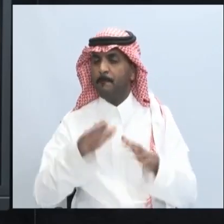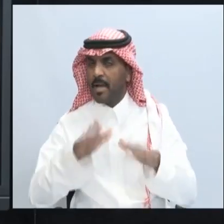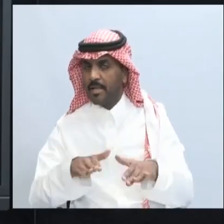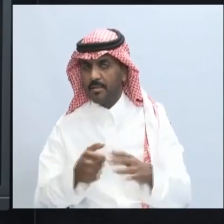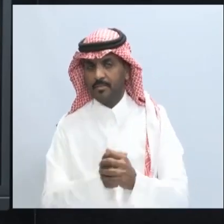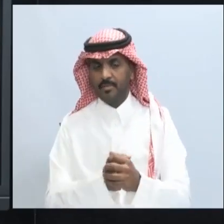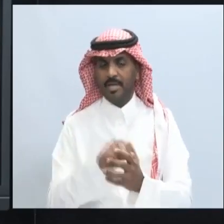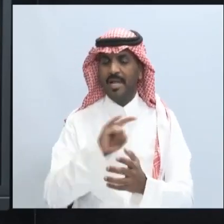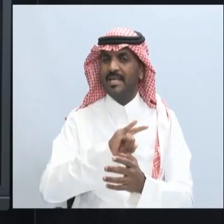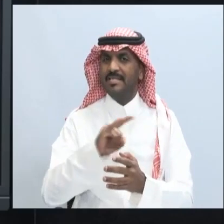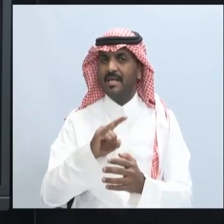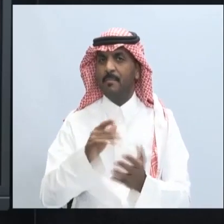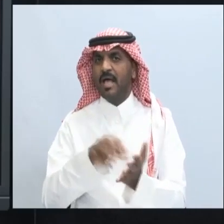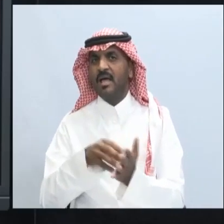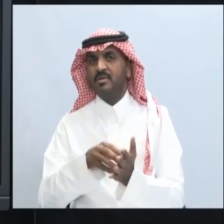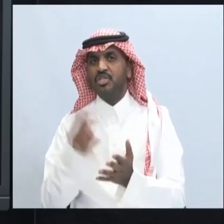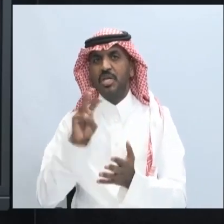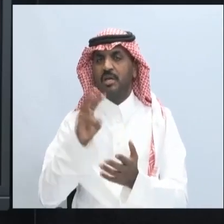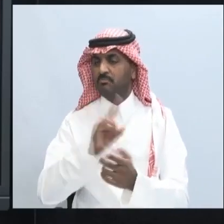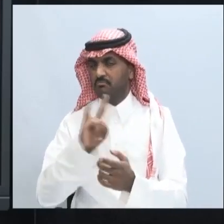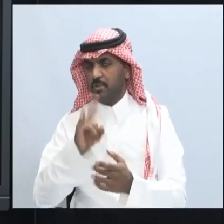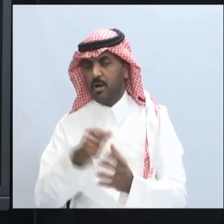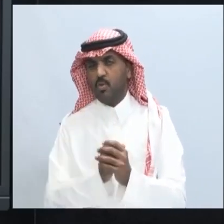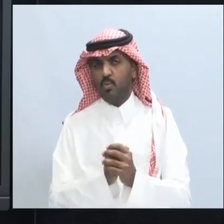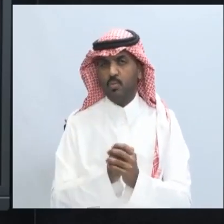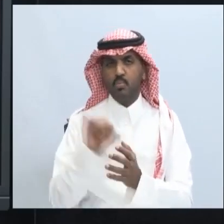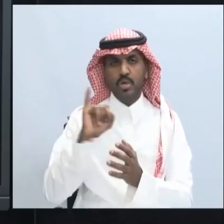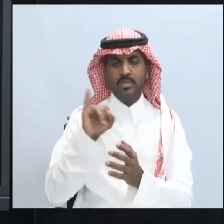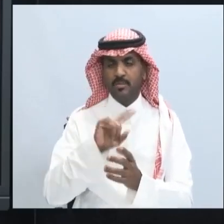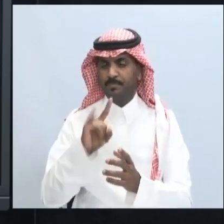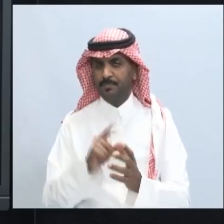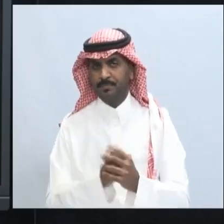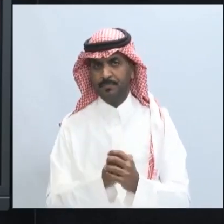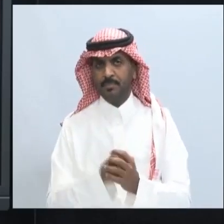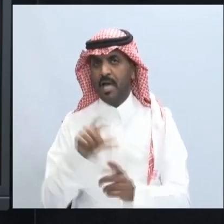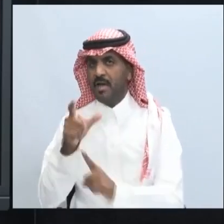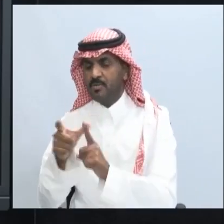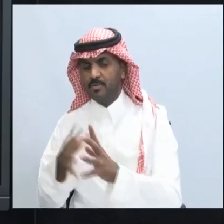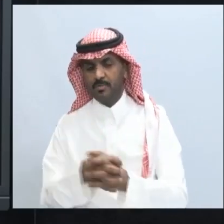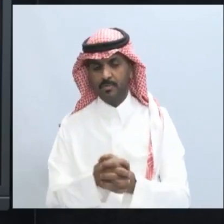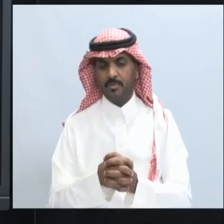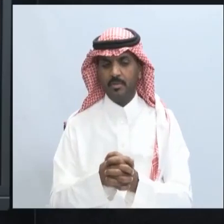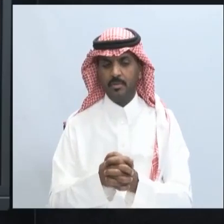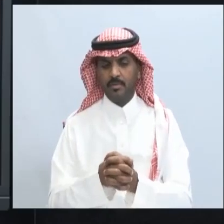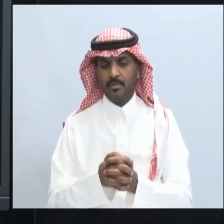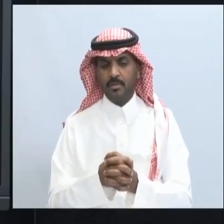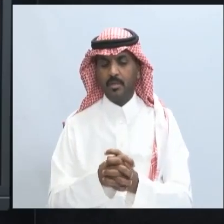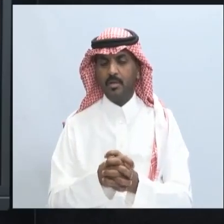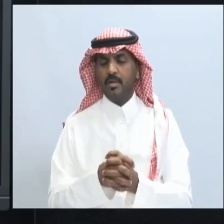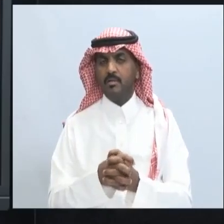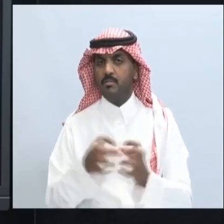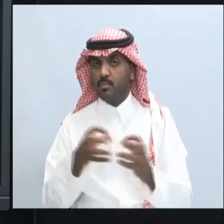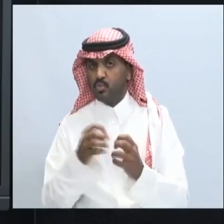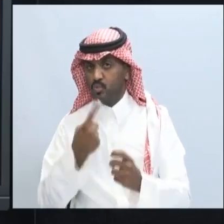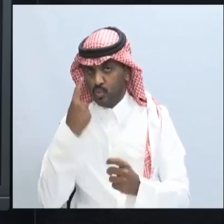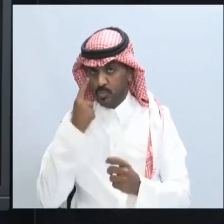ليس محل اقامه شركه هذا الشخص ولا محل اقامه مؤسسه هذا الشخص وانما المقصود هو